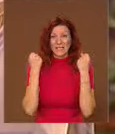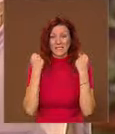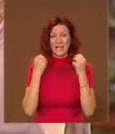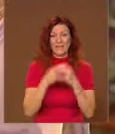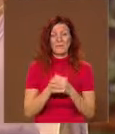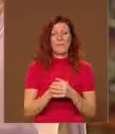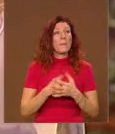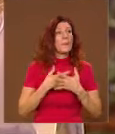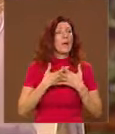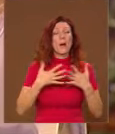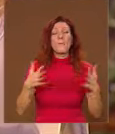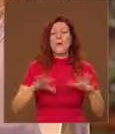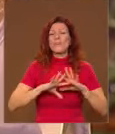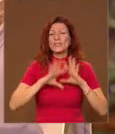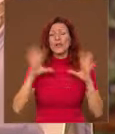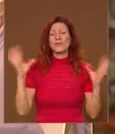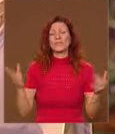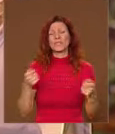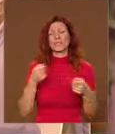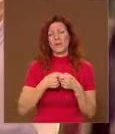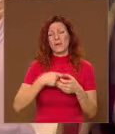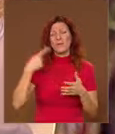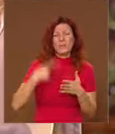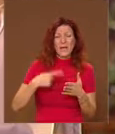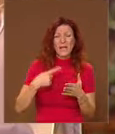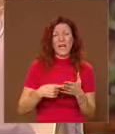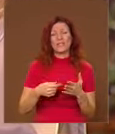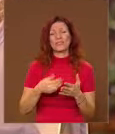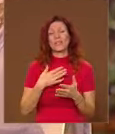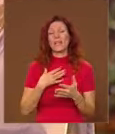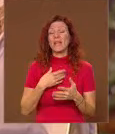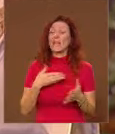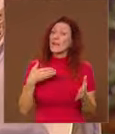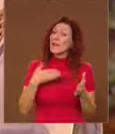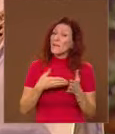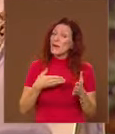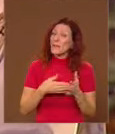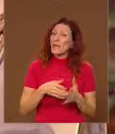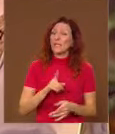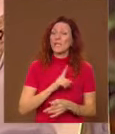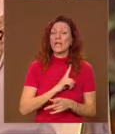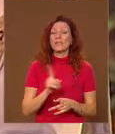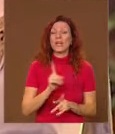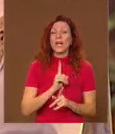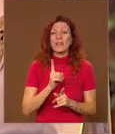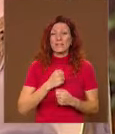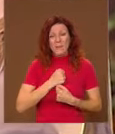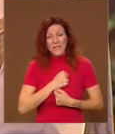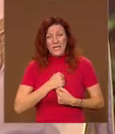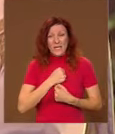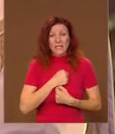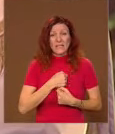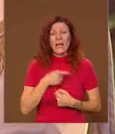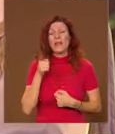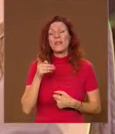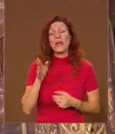Повече от всички се грешихме и беззаконствахме пред Тебе, Владико, и макар да не придобихме покаяние, нашето моление